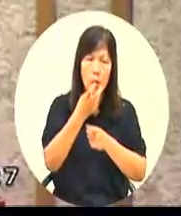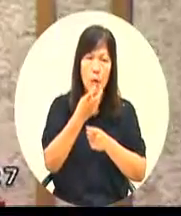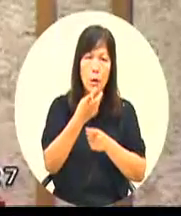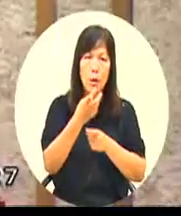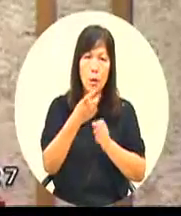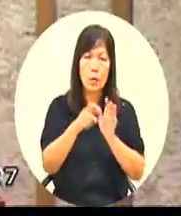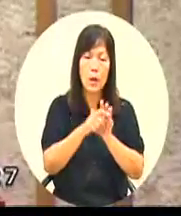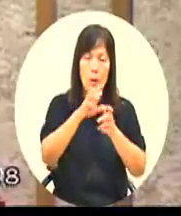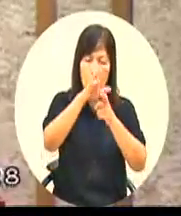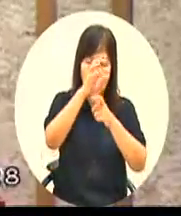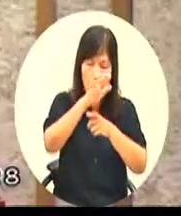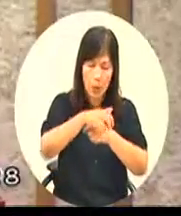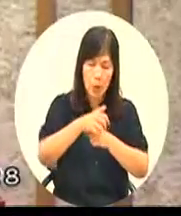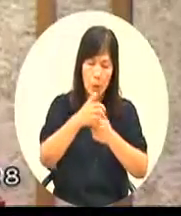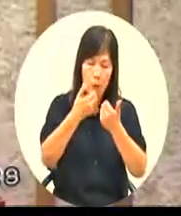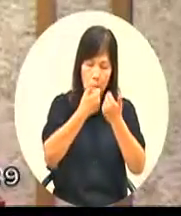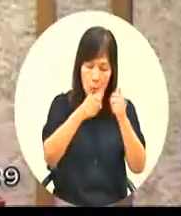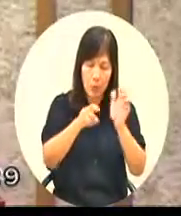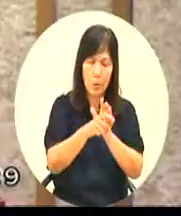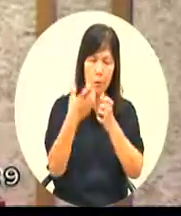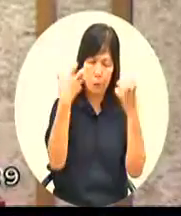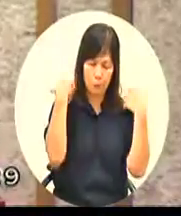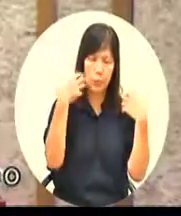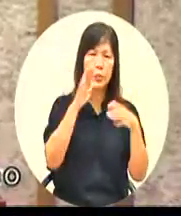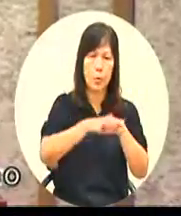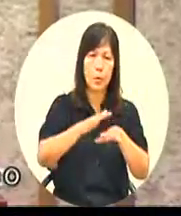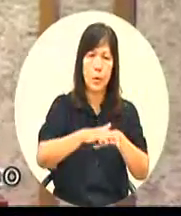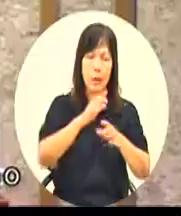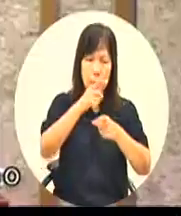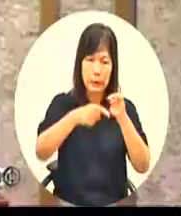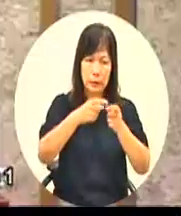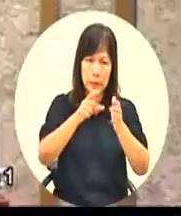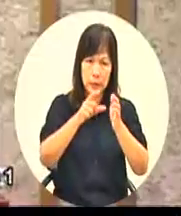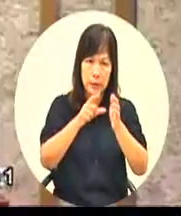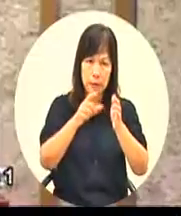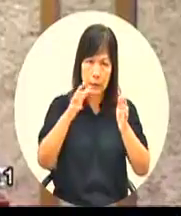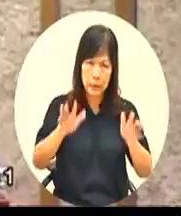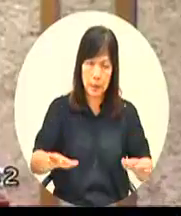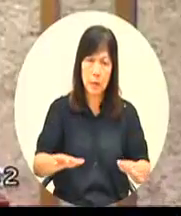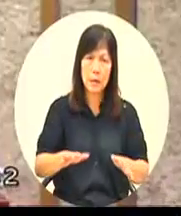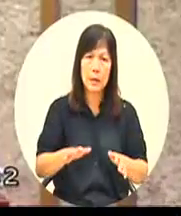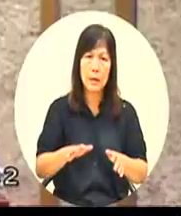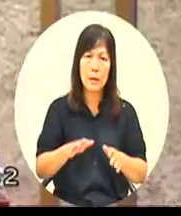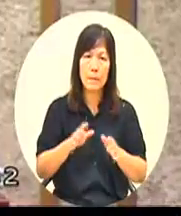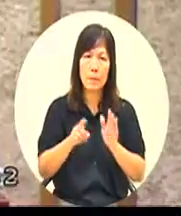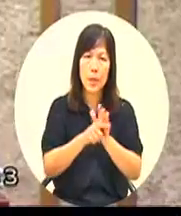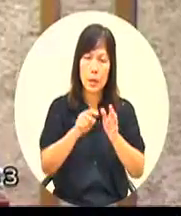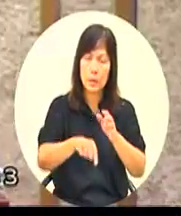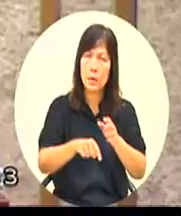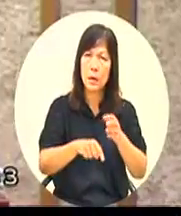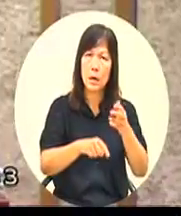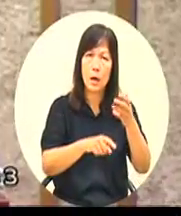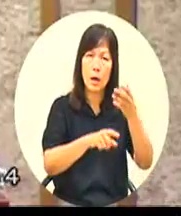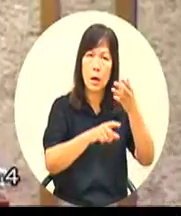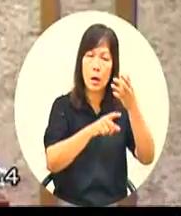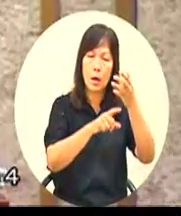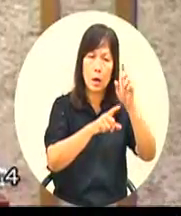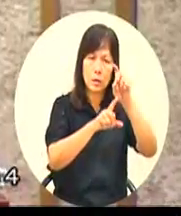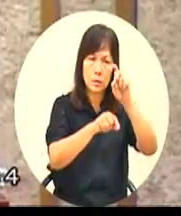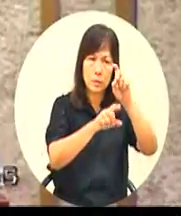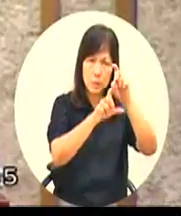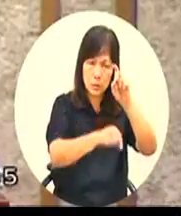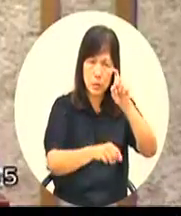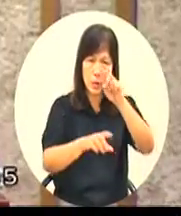由农委会来负责，所以今年那在这个月到月底之前，我们